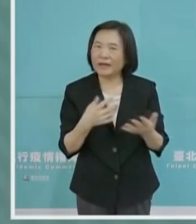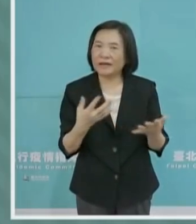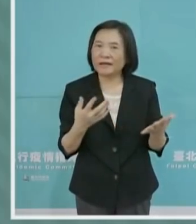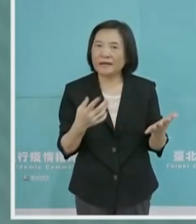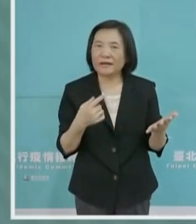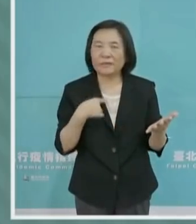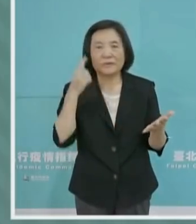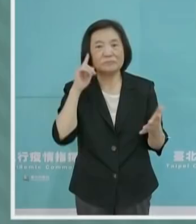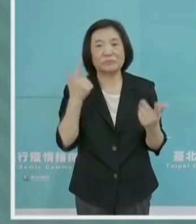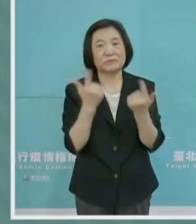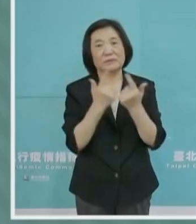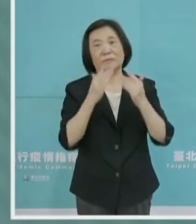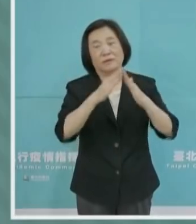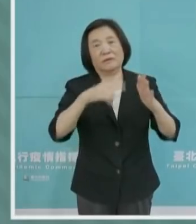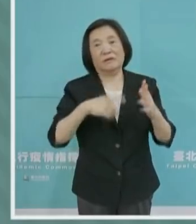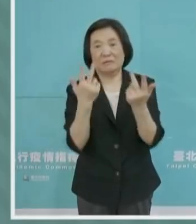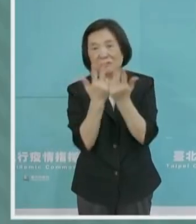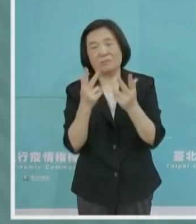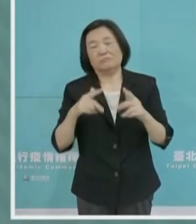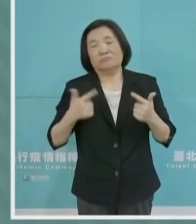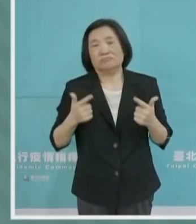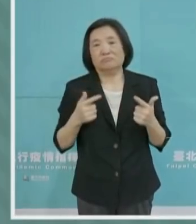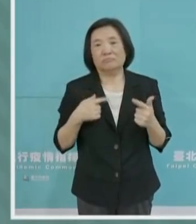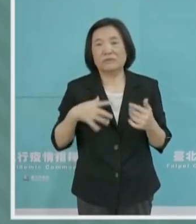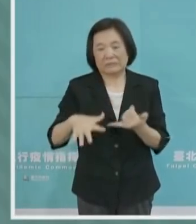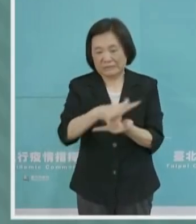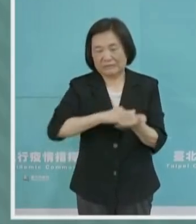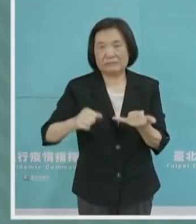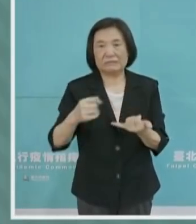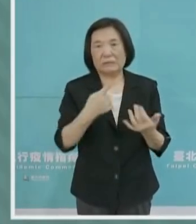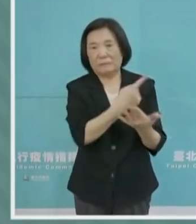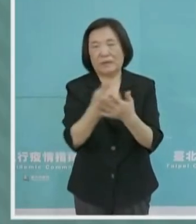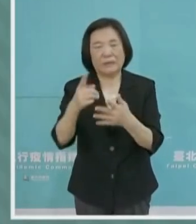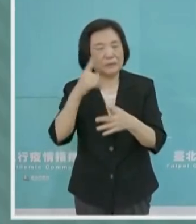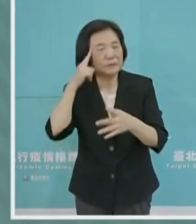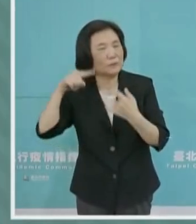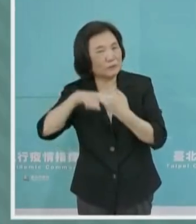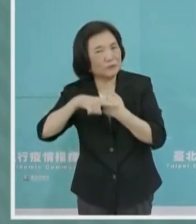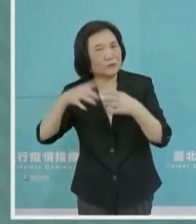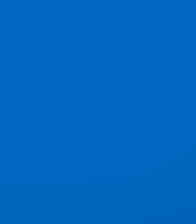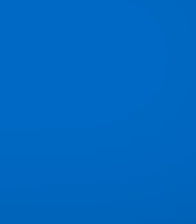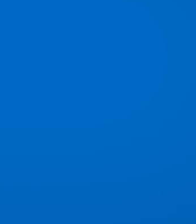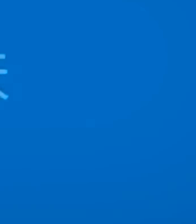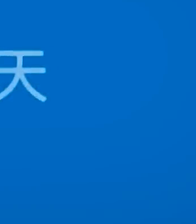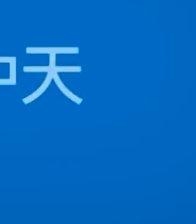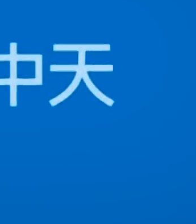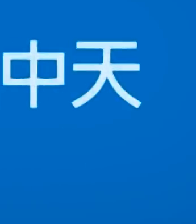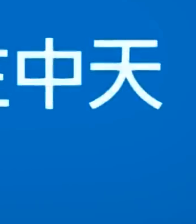这个就不是台北的问题，也不是双北的问题，这是全台湾要一起想的问题了。